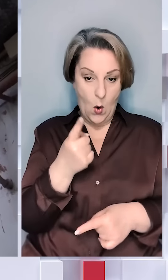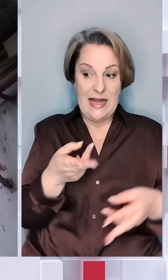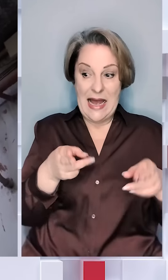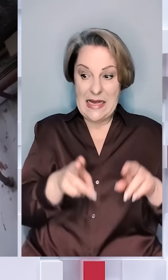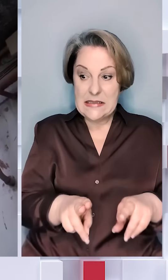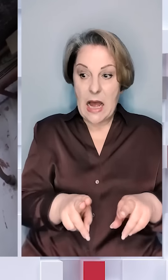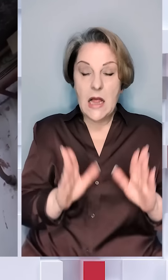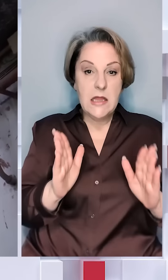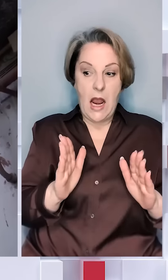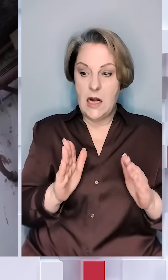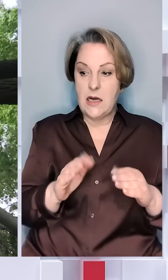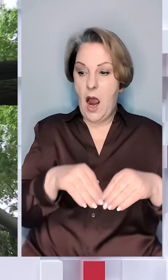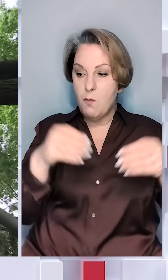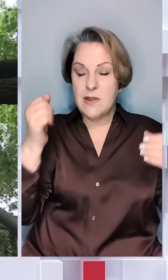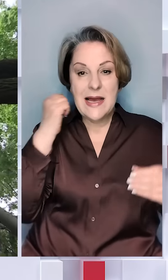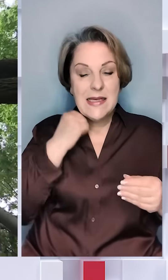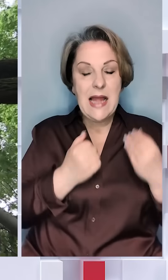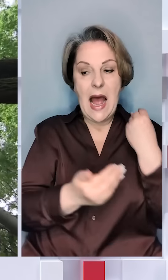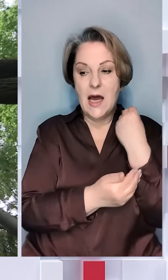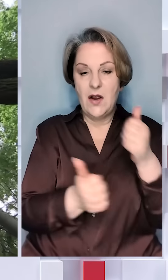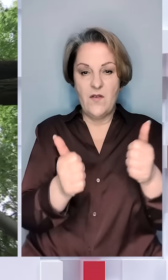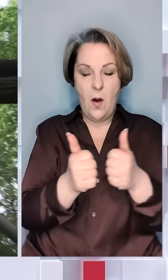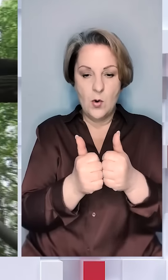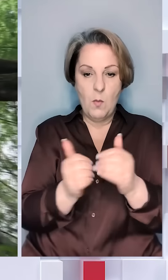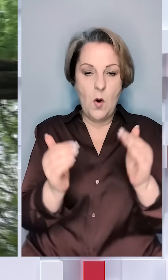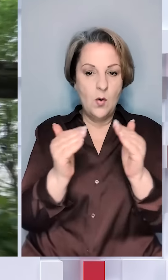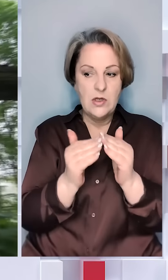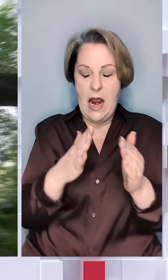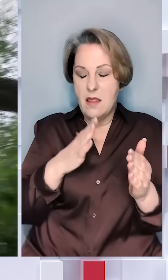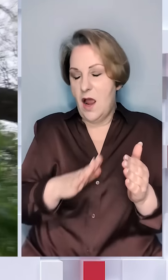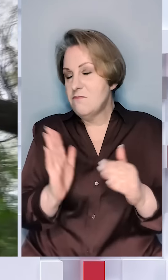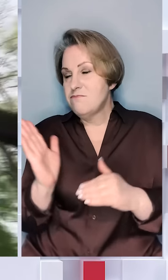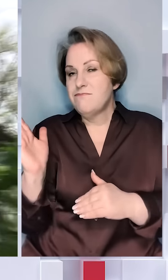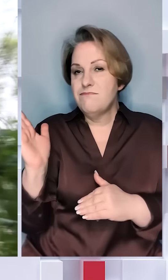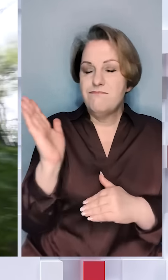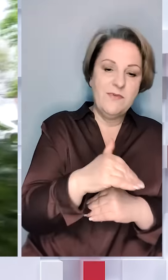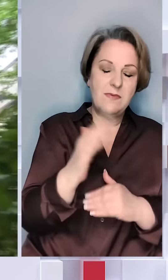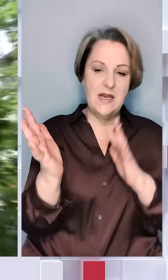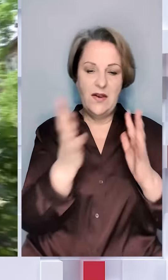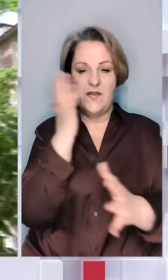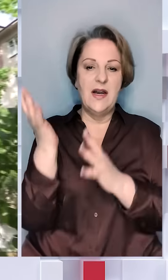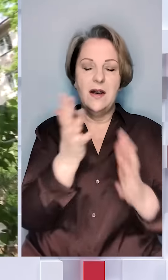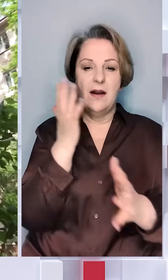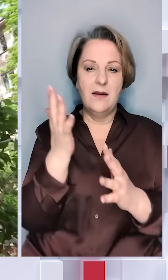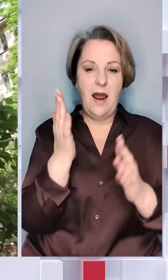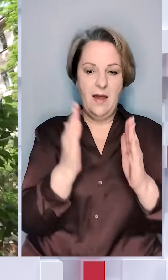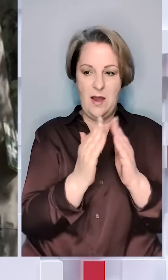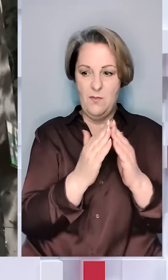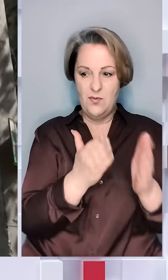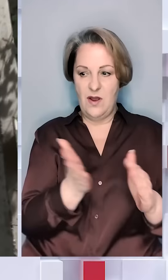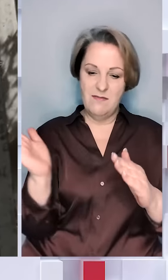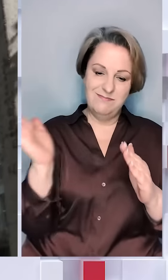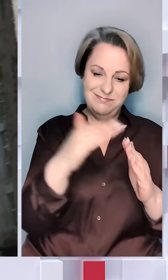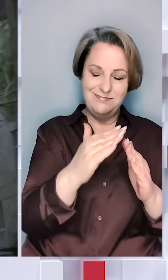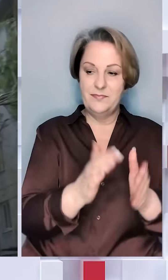них лишилася сама плита. Старе дерево поруч із багатоповерхівкою не витримало сили вітру та повалилось на будинок.